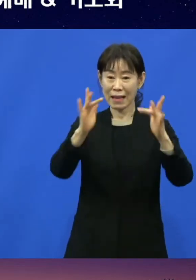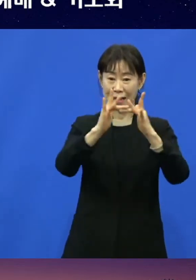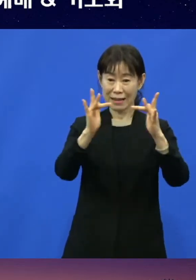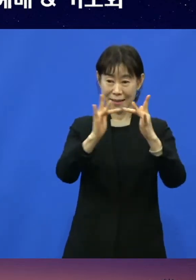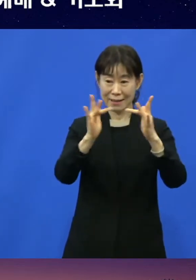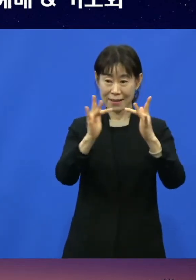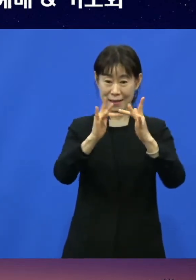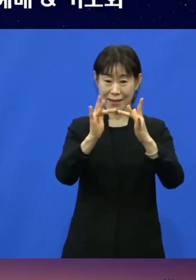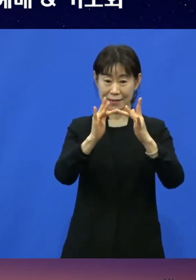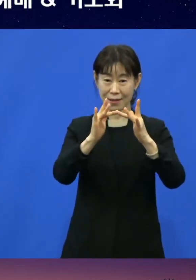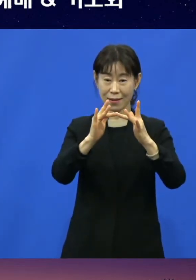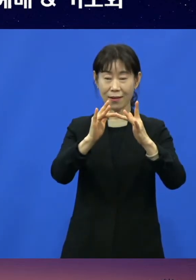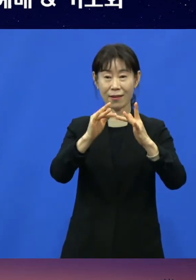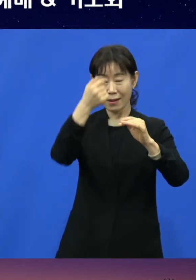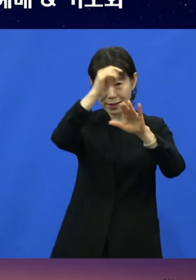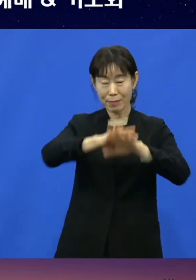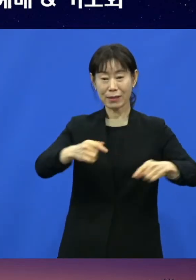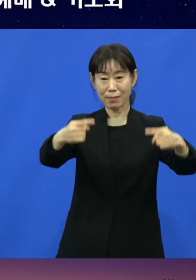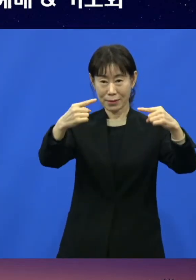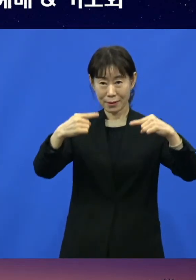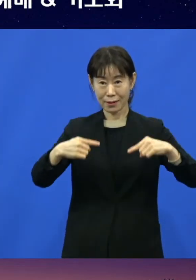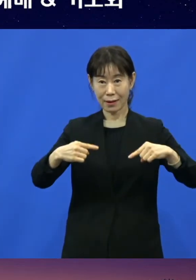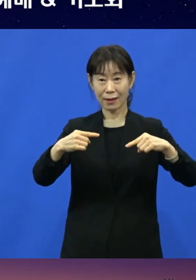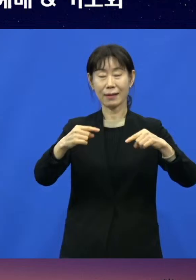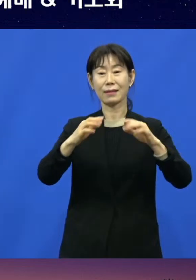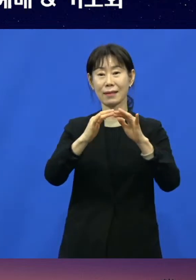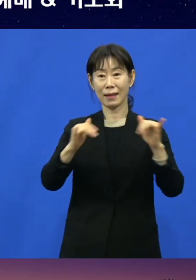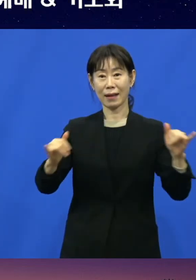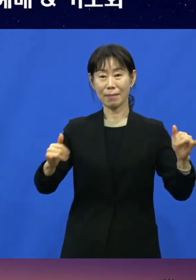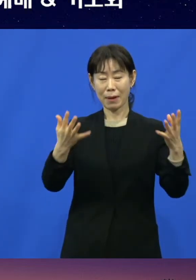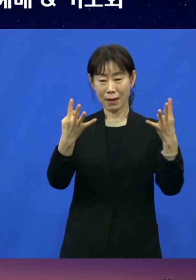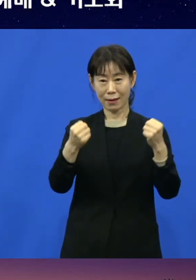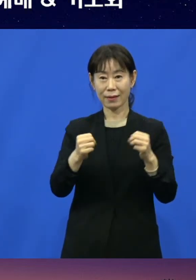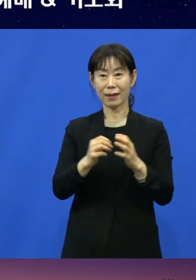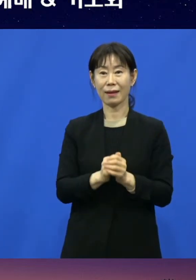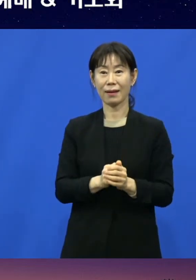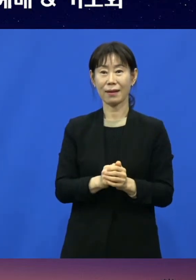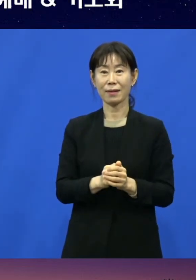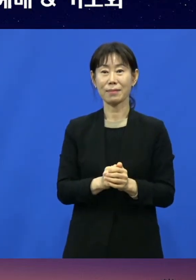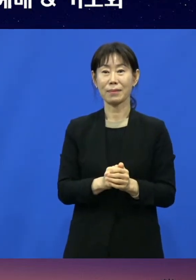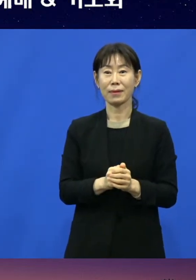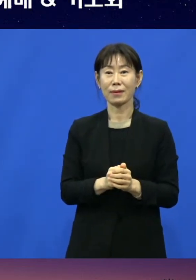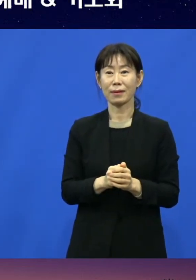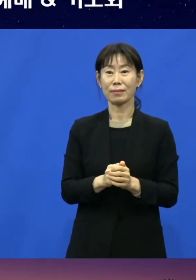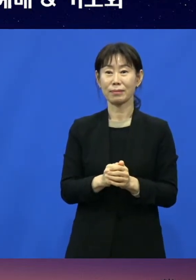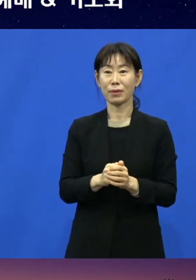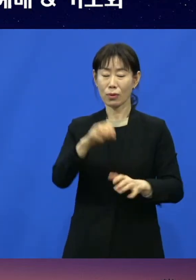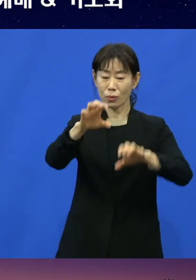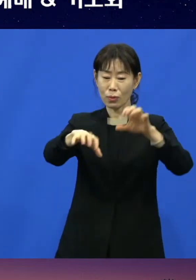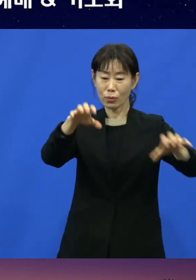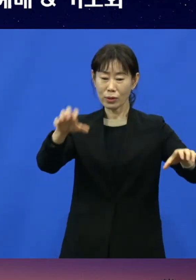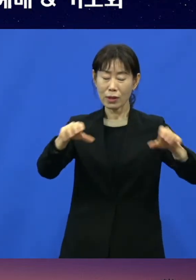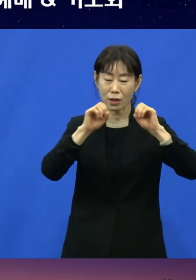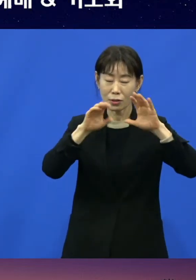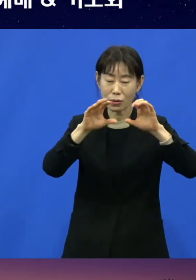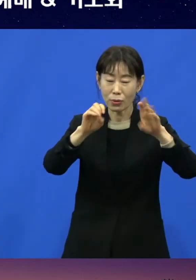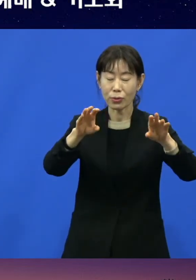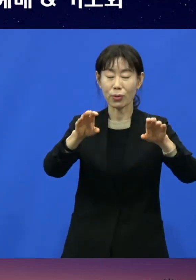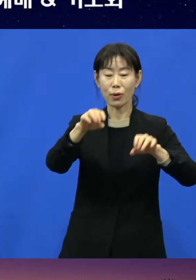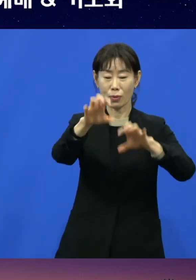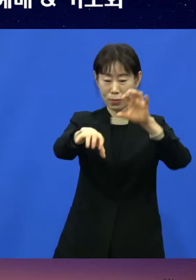인터넷으로 들으시는 분들이 많이 계시죠. 인터넷으로 지금 뭐 라이브로 들어와 계시는 분들, 또 곳곳에 선교지에서는